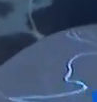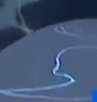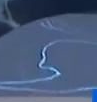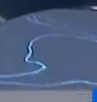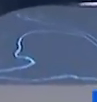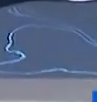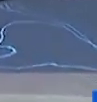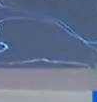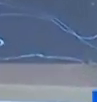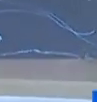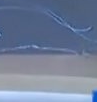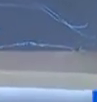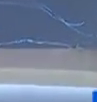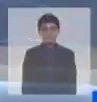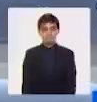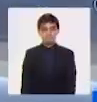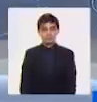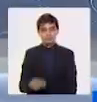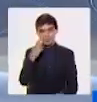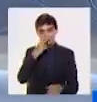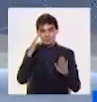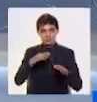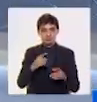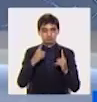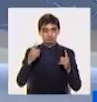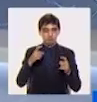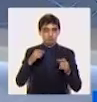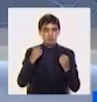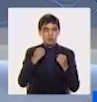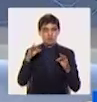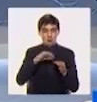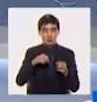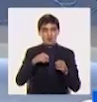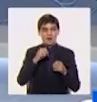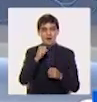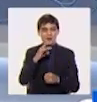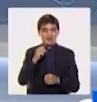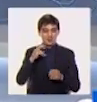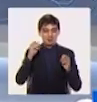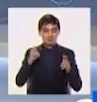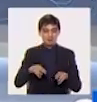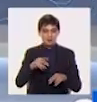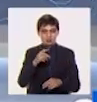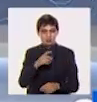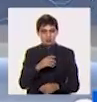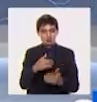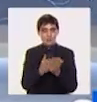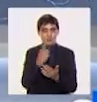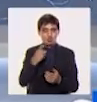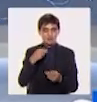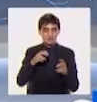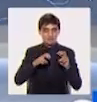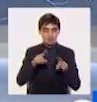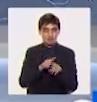Нұрсұлтанда еңірі спорт ареналары үшін жаңа қожайын іздестірілуде. Ішіне мыңдаған көрермен сиятын Астана арена, Барыс арена